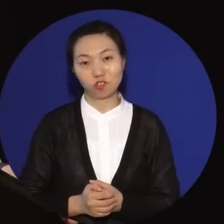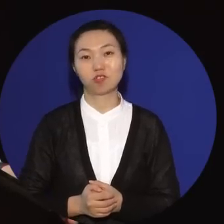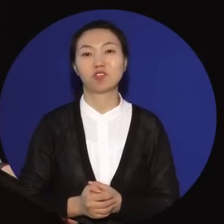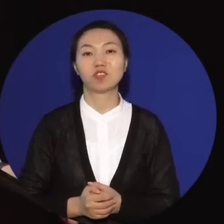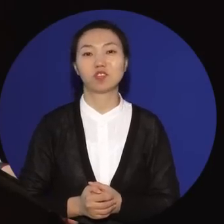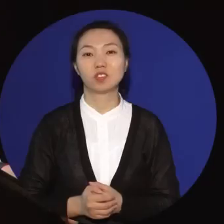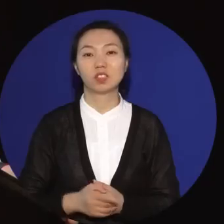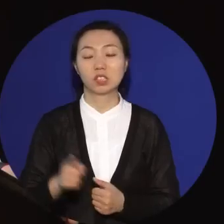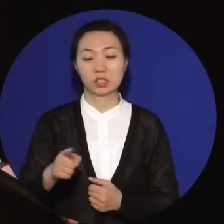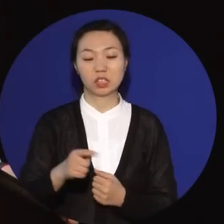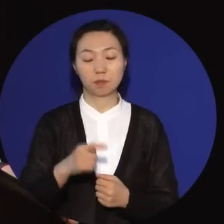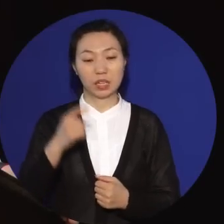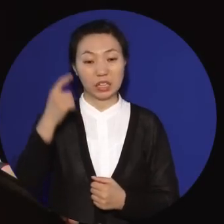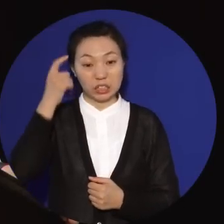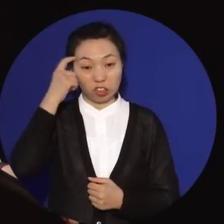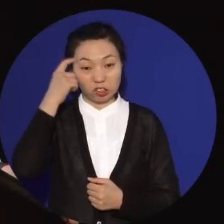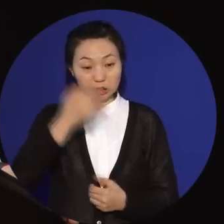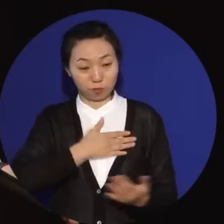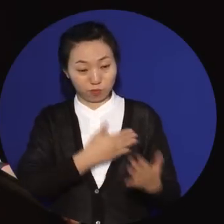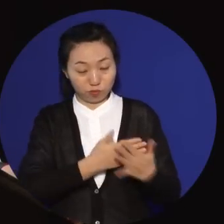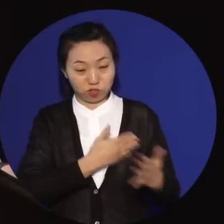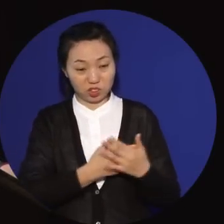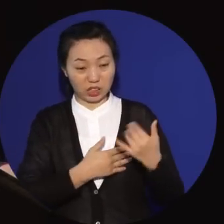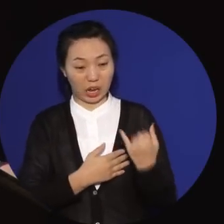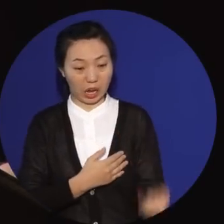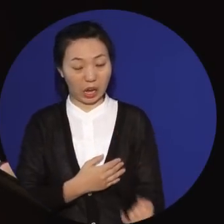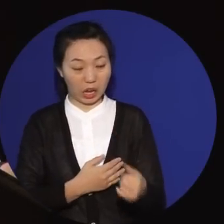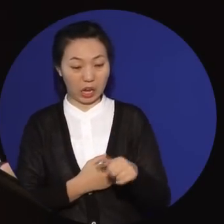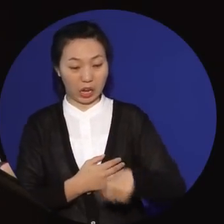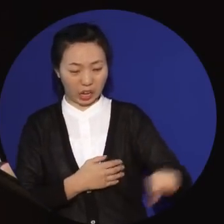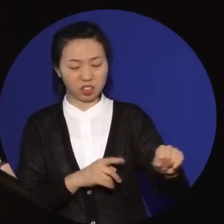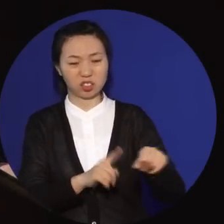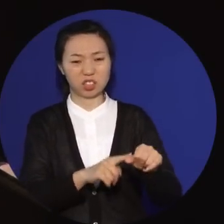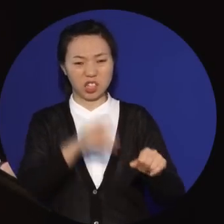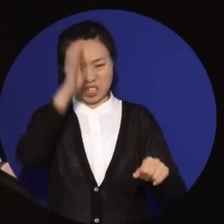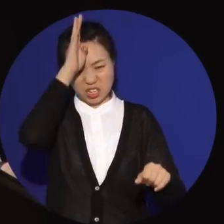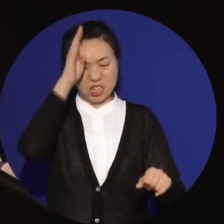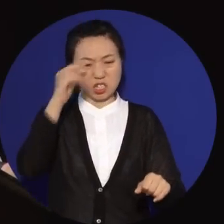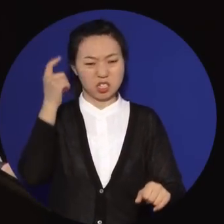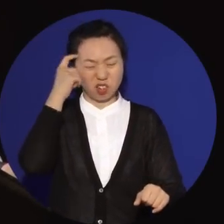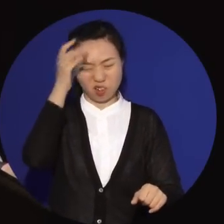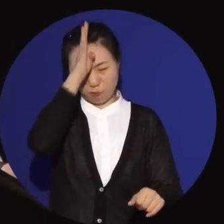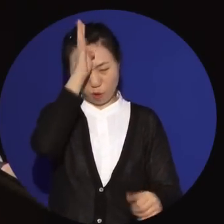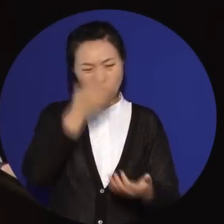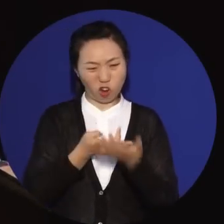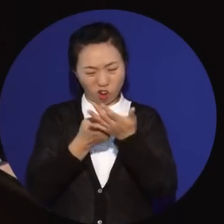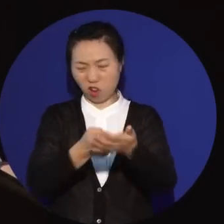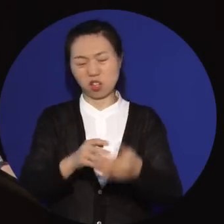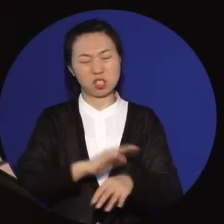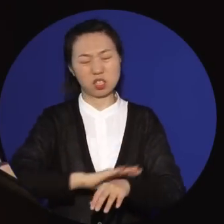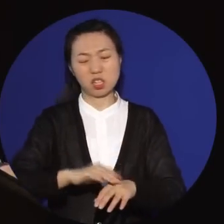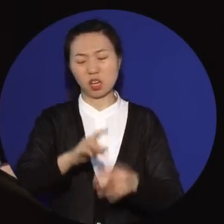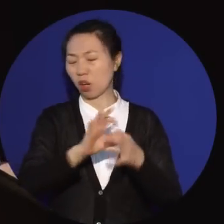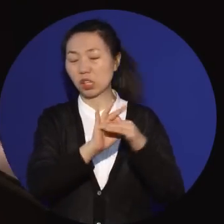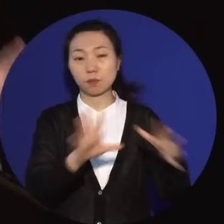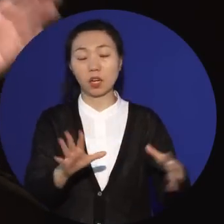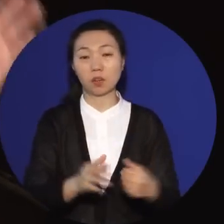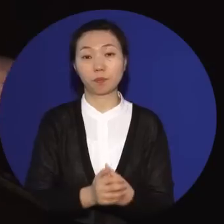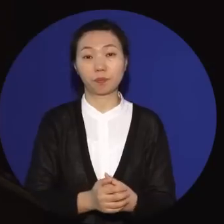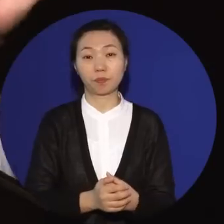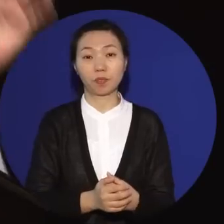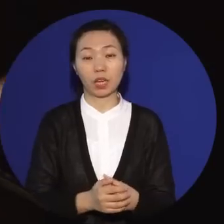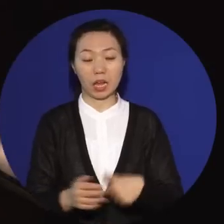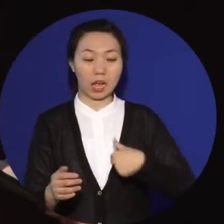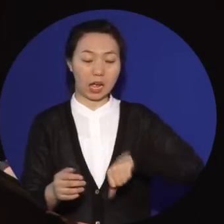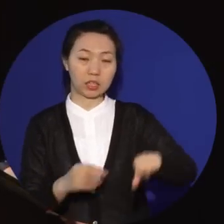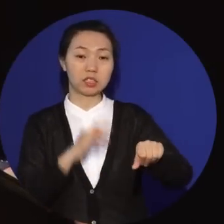아유, 그래서 걔가 정신 불안증이 있는 것 같아서. 불안증이 있든지 말든지 정신병원에 가든지 말든지 그거는 아들 문제니까 스무